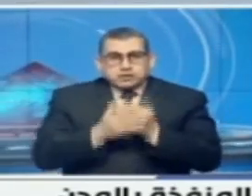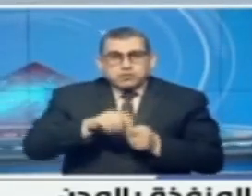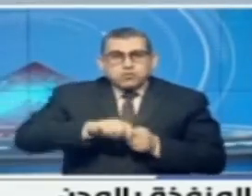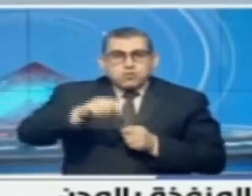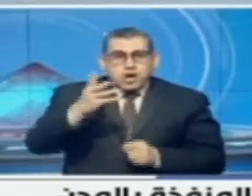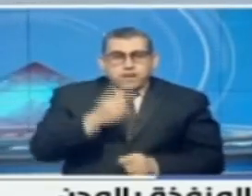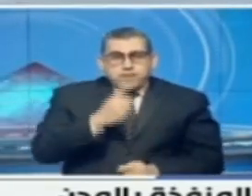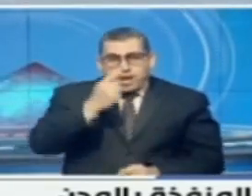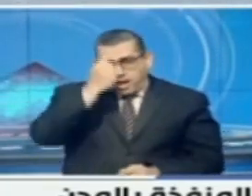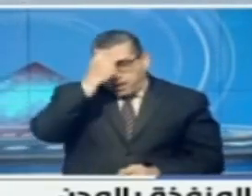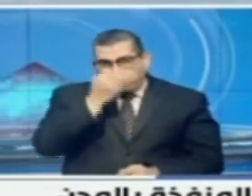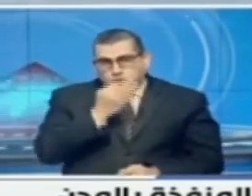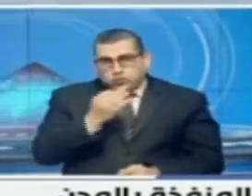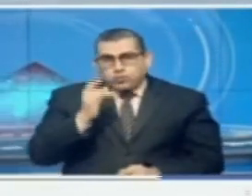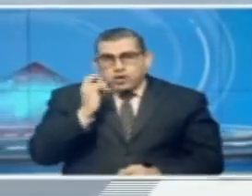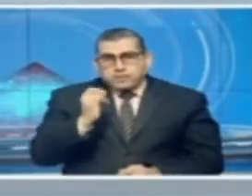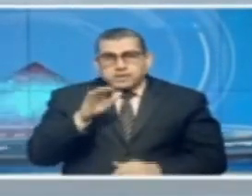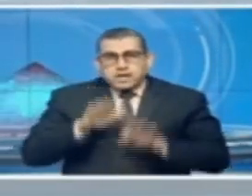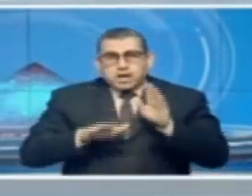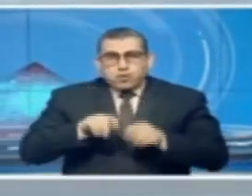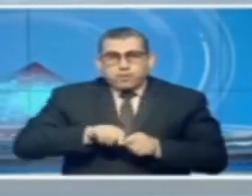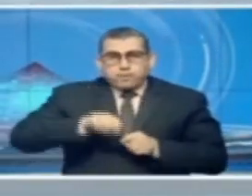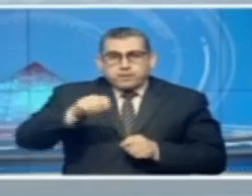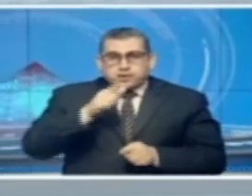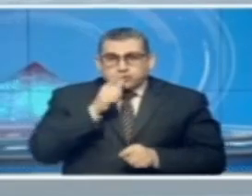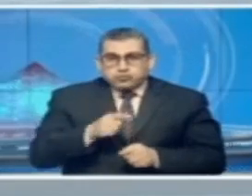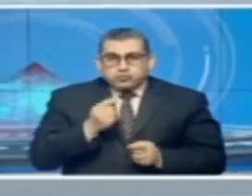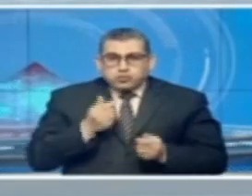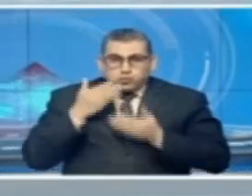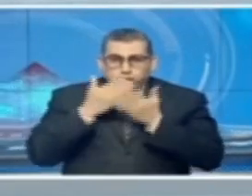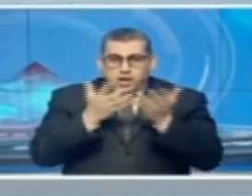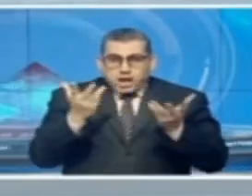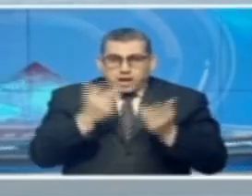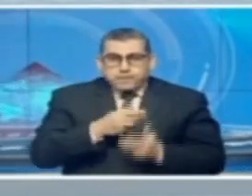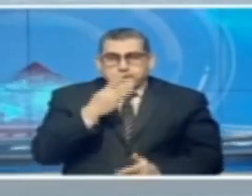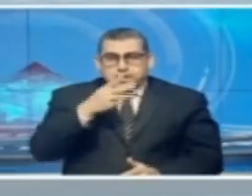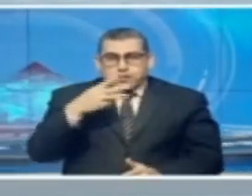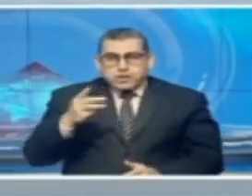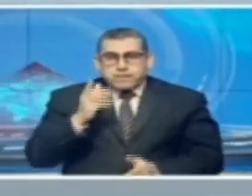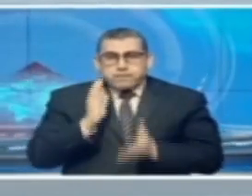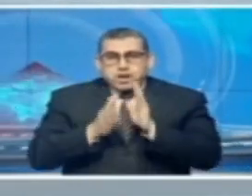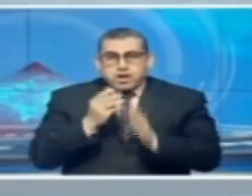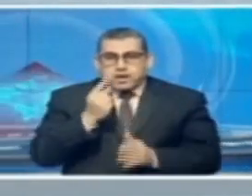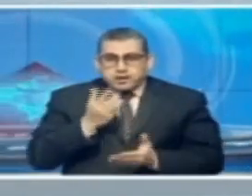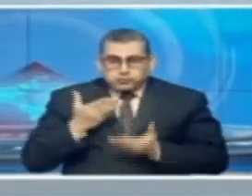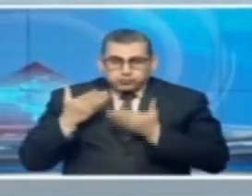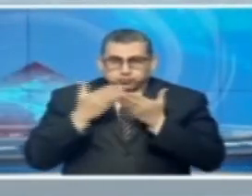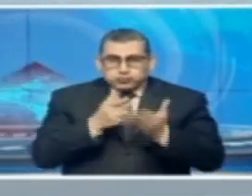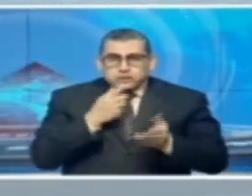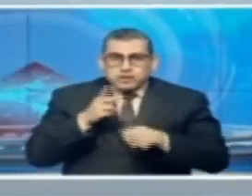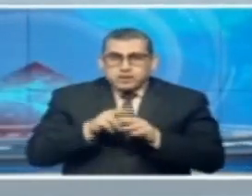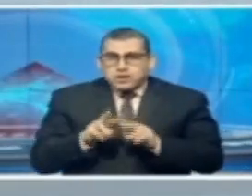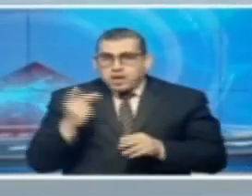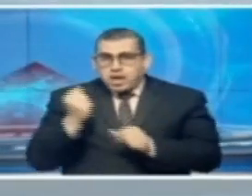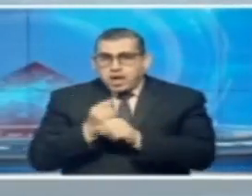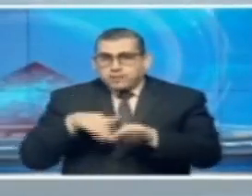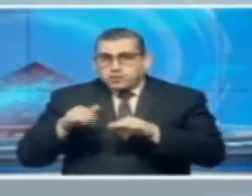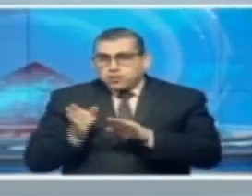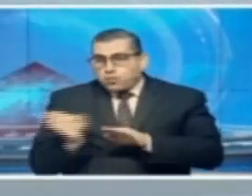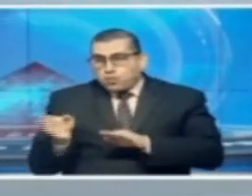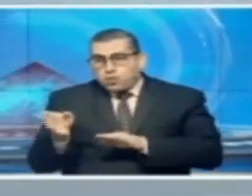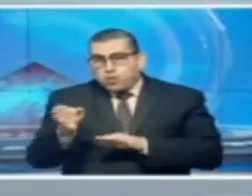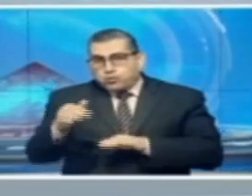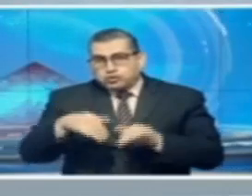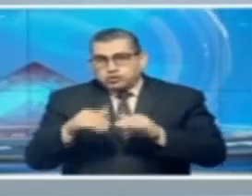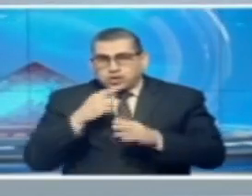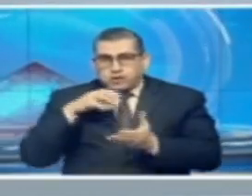بلغت 1350 كيلومترا وبتكلفة وصلت 33 مليار جنيه بخلاف أعمال الطرق الداخلية